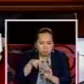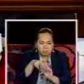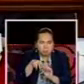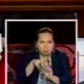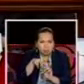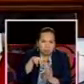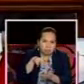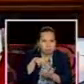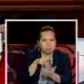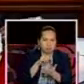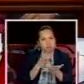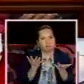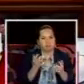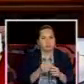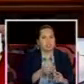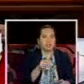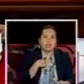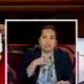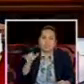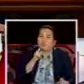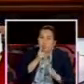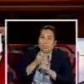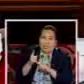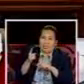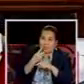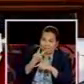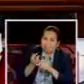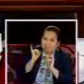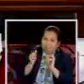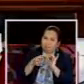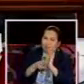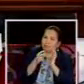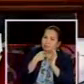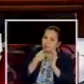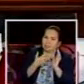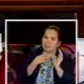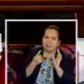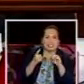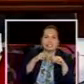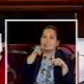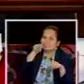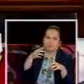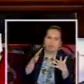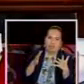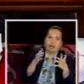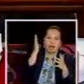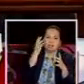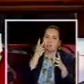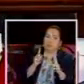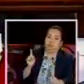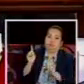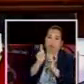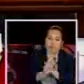Yung tulad na nasabi ko kanina, hindi ko nakita yung kanilang pagpirma. Ang nakikita ko, pupunta sa harap yung isa,